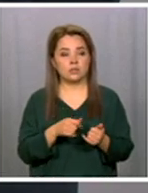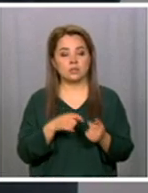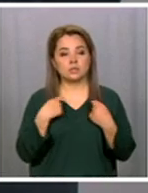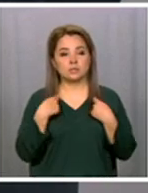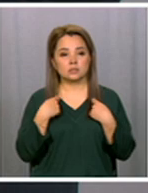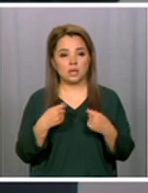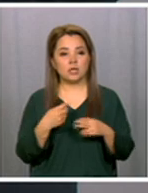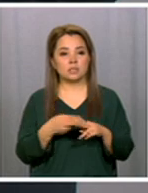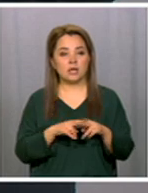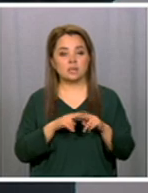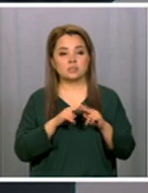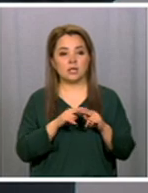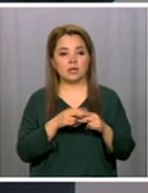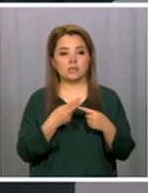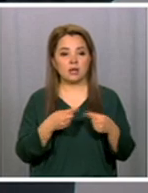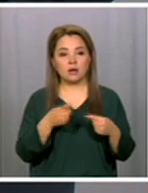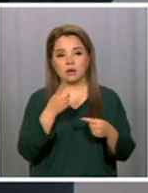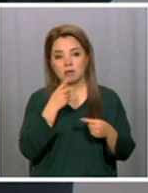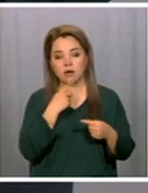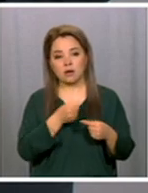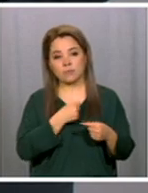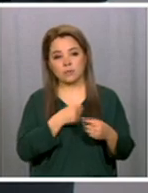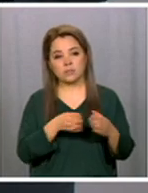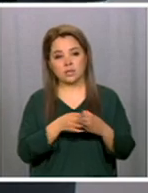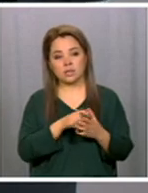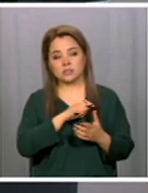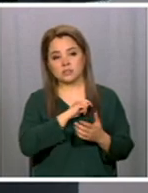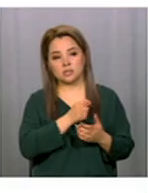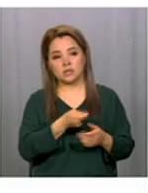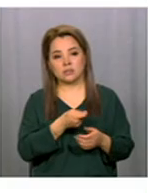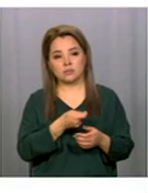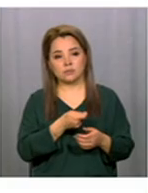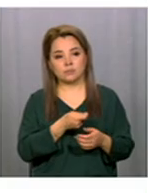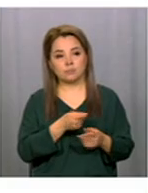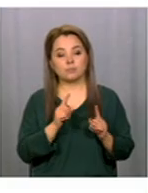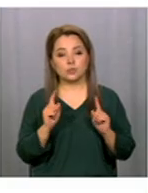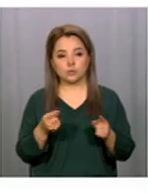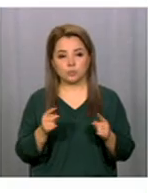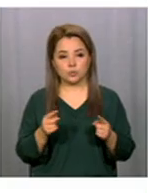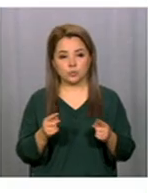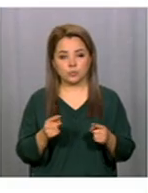знаки различия и красноармейская звезда?